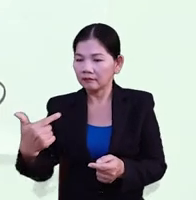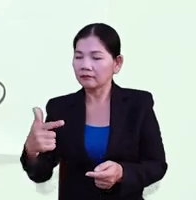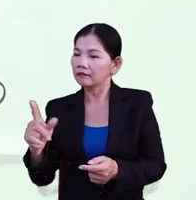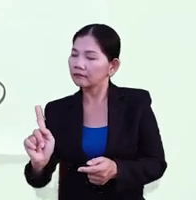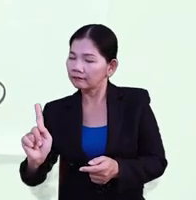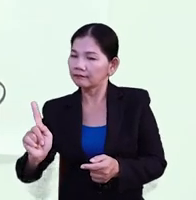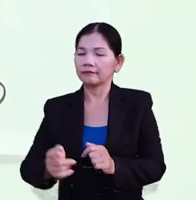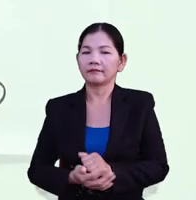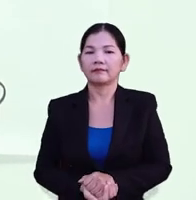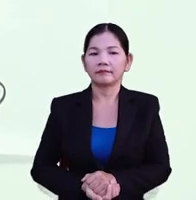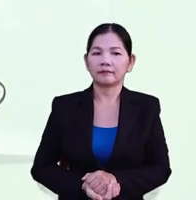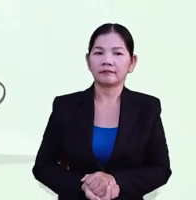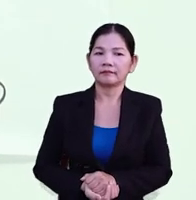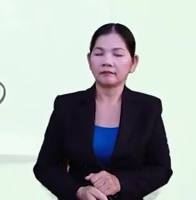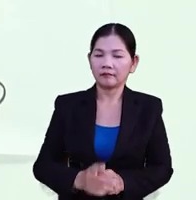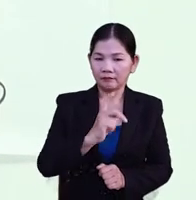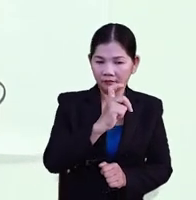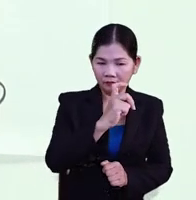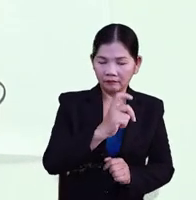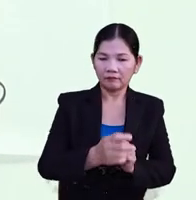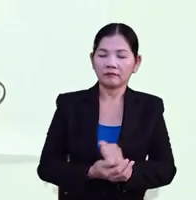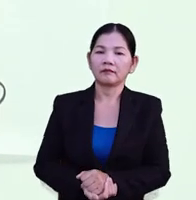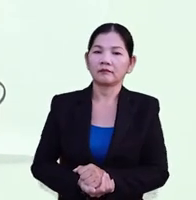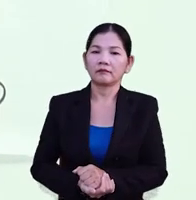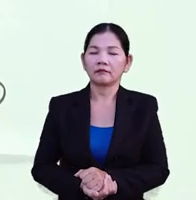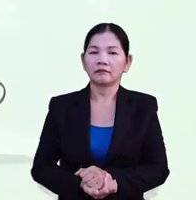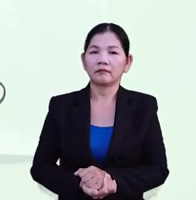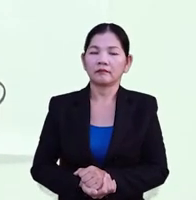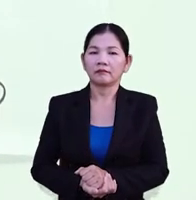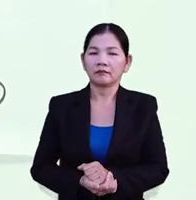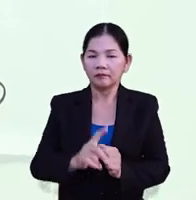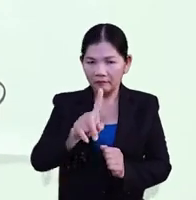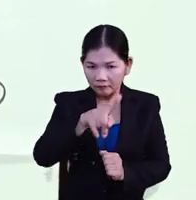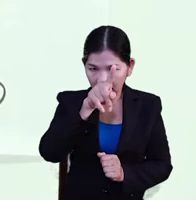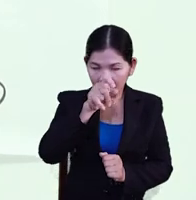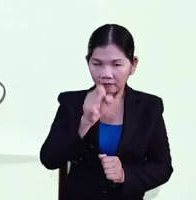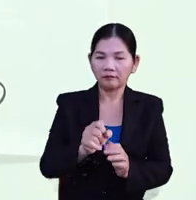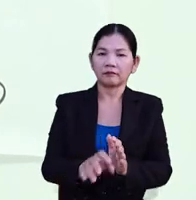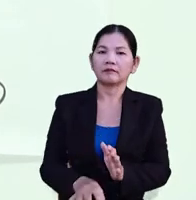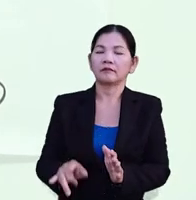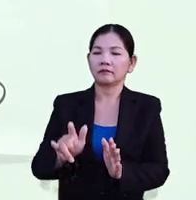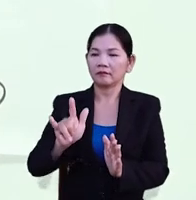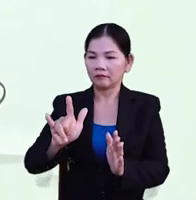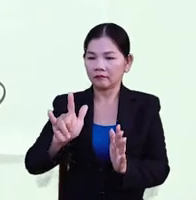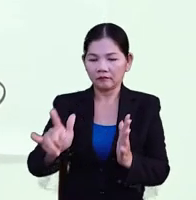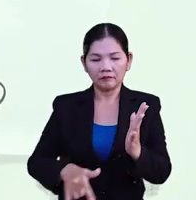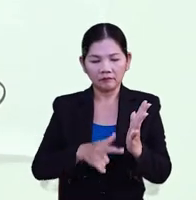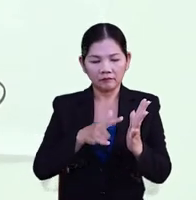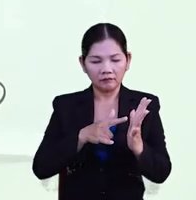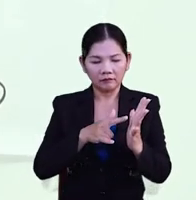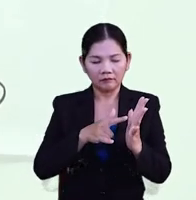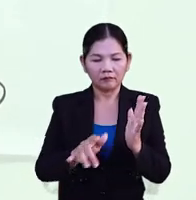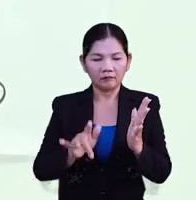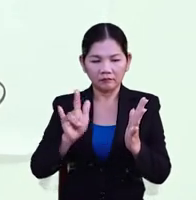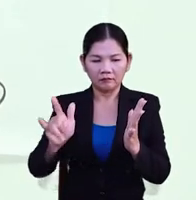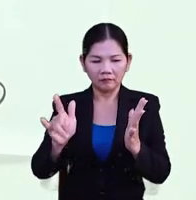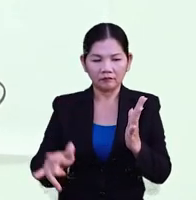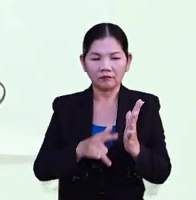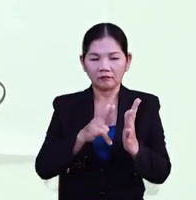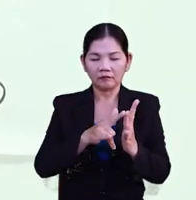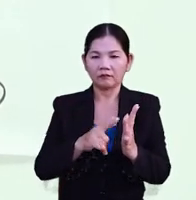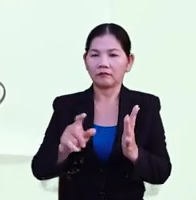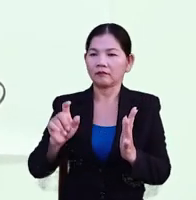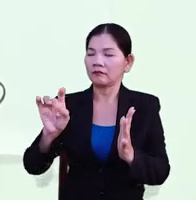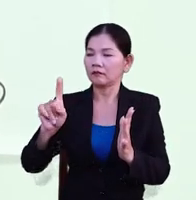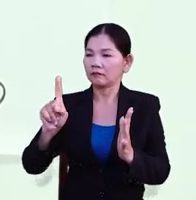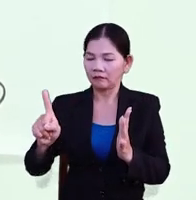ចាកចាតើបោផាជីកកង់នៅខាង